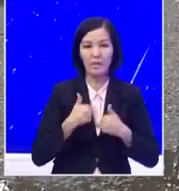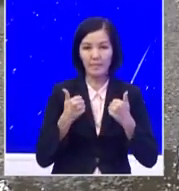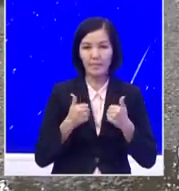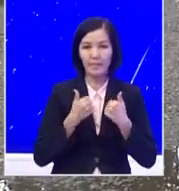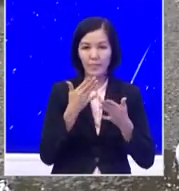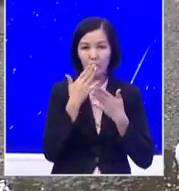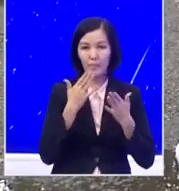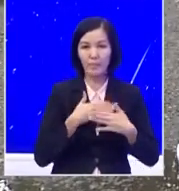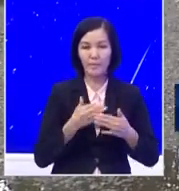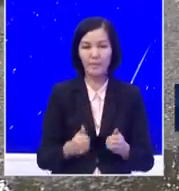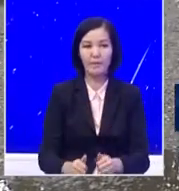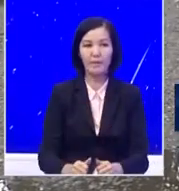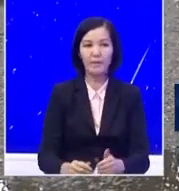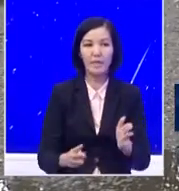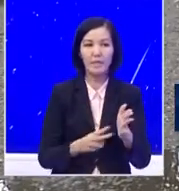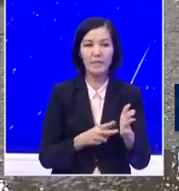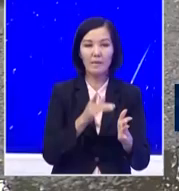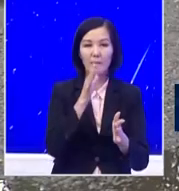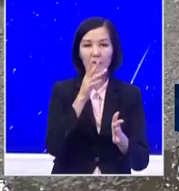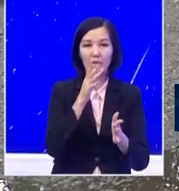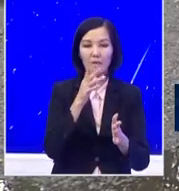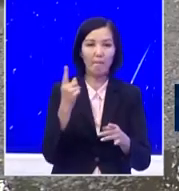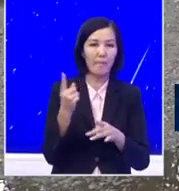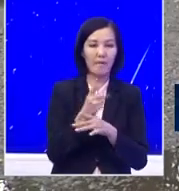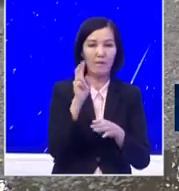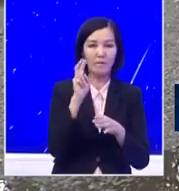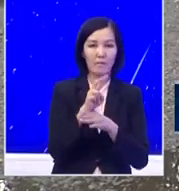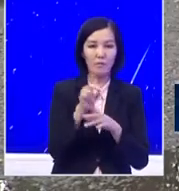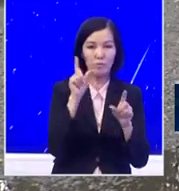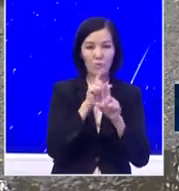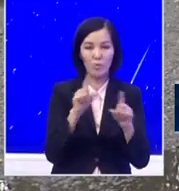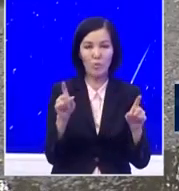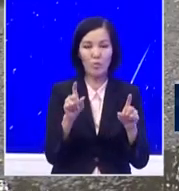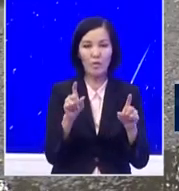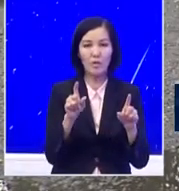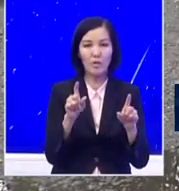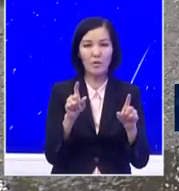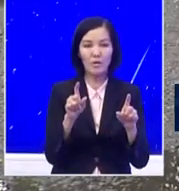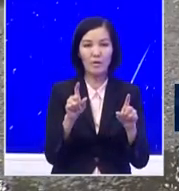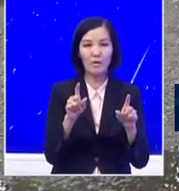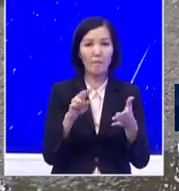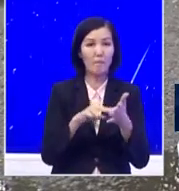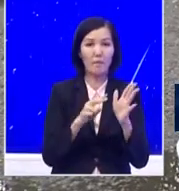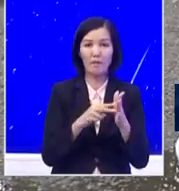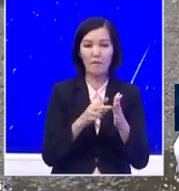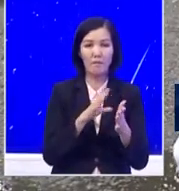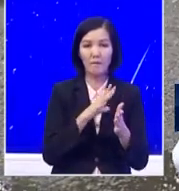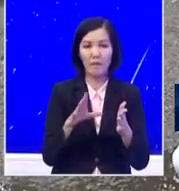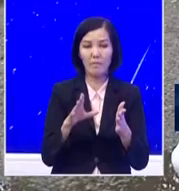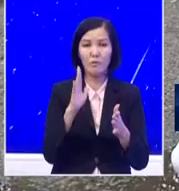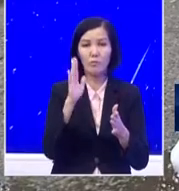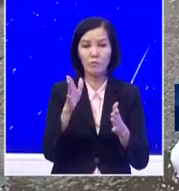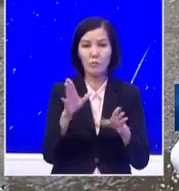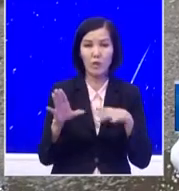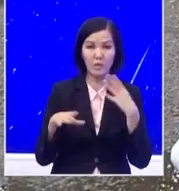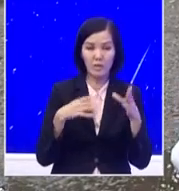я первый раз пришла в нашу школу. Тогда еще мы начинали тренироваться в школе. Даже особых так-то планов не было, что я буду дальше